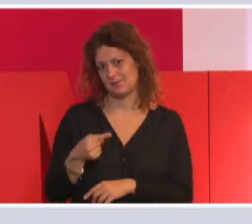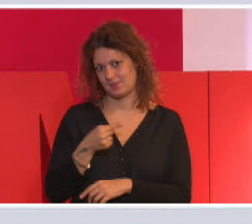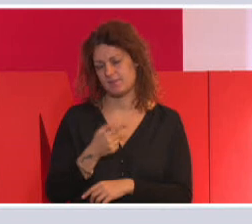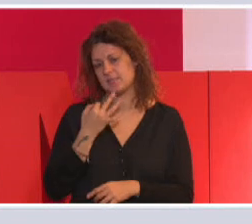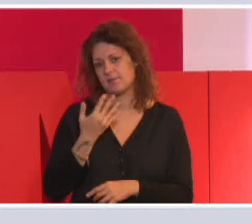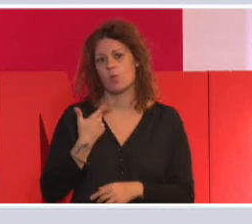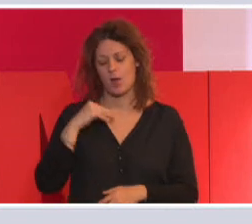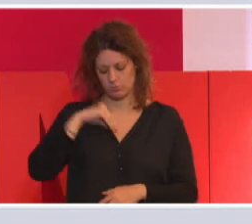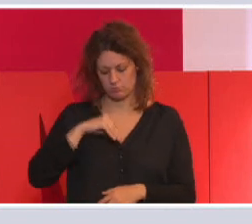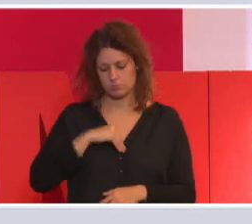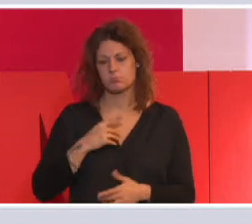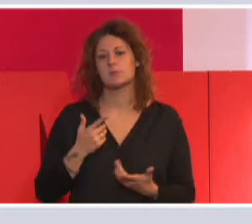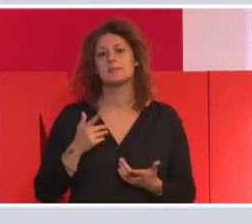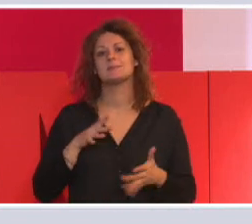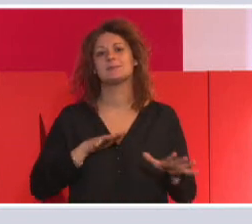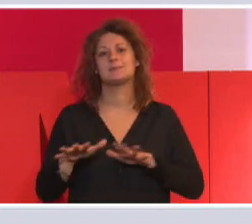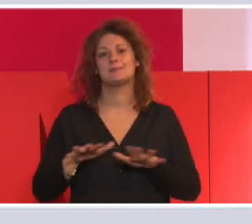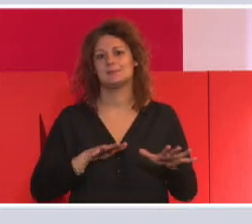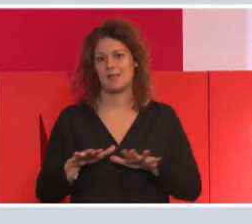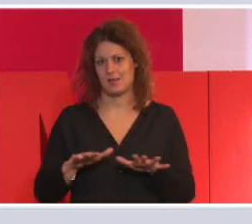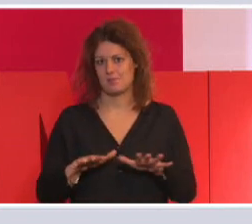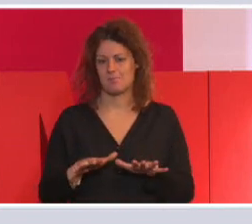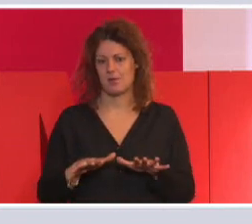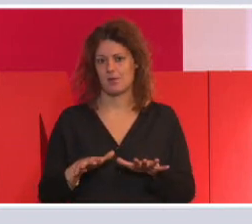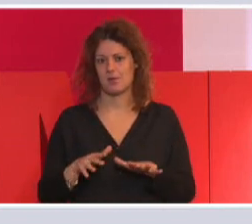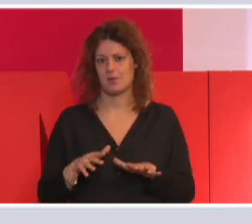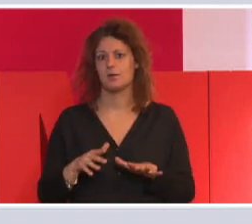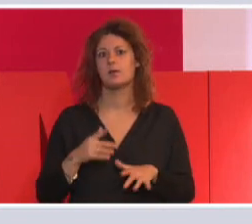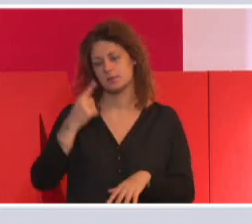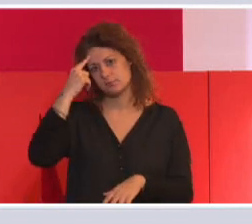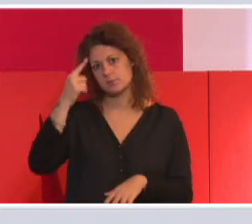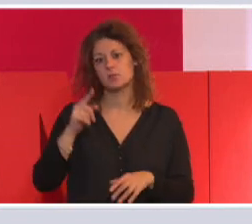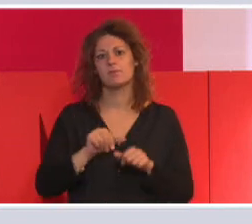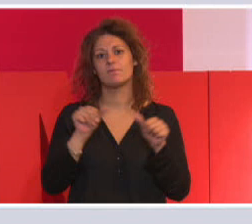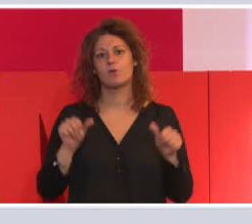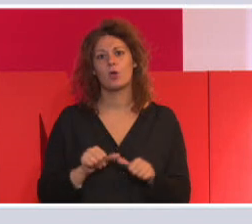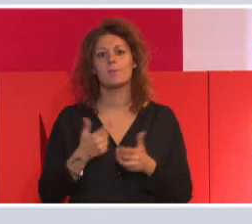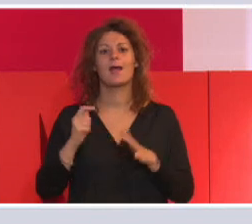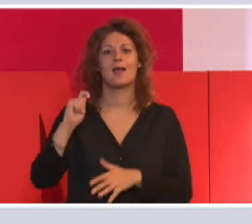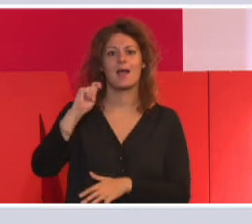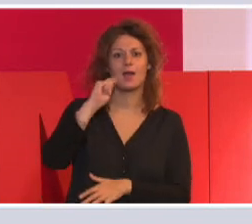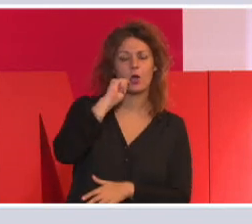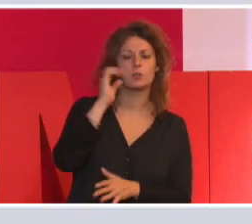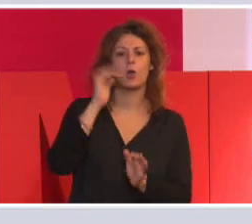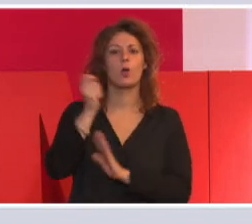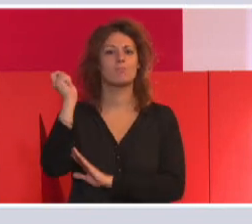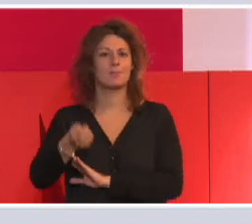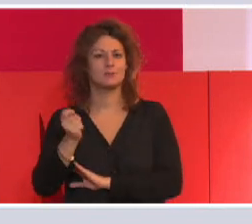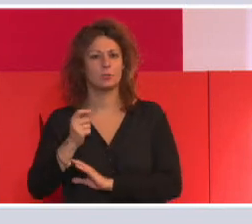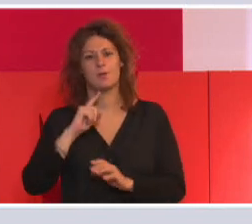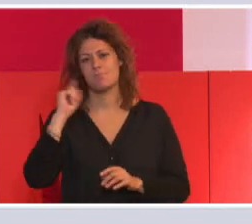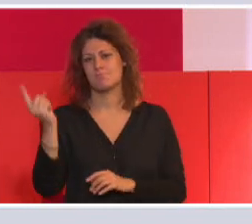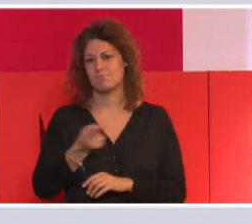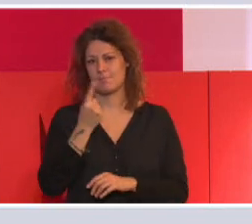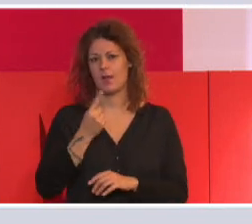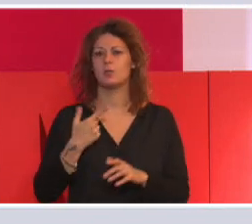diciamo tra la proverbiale carota e bastone vince quasi sempre il bastone perché è molto meglio scappare piuttosto che